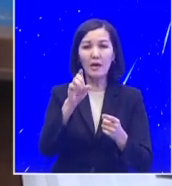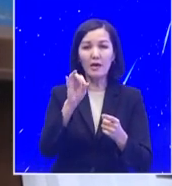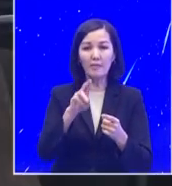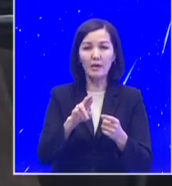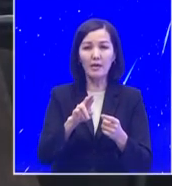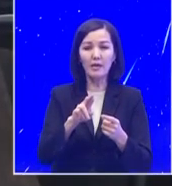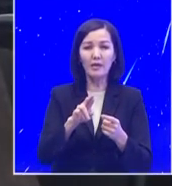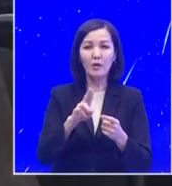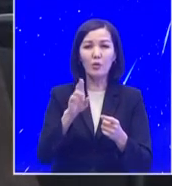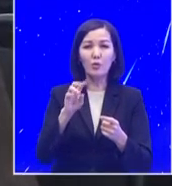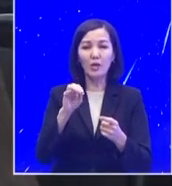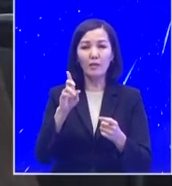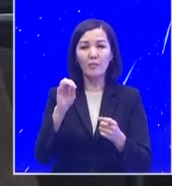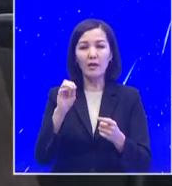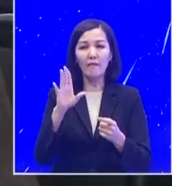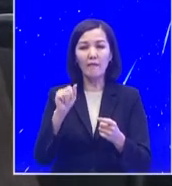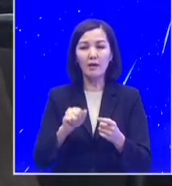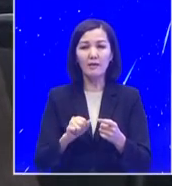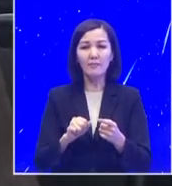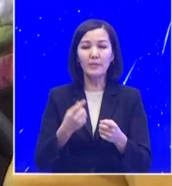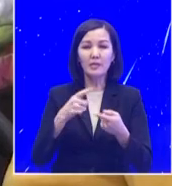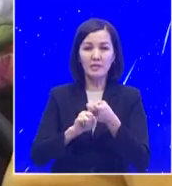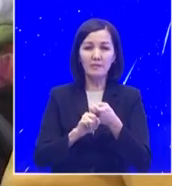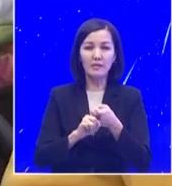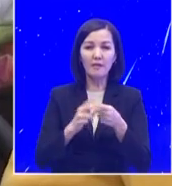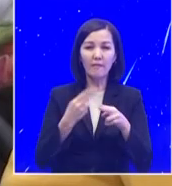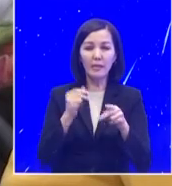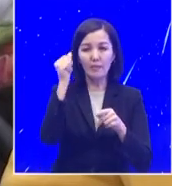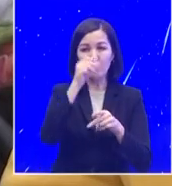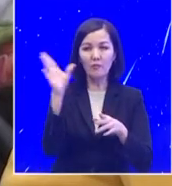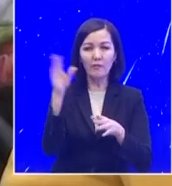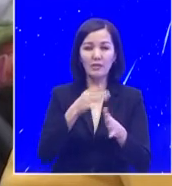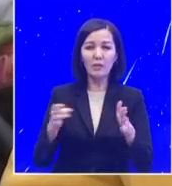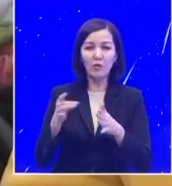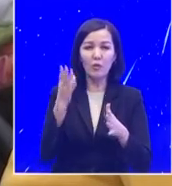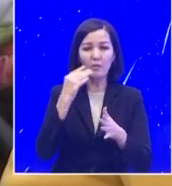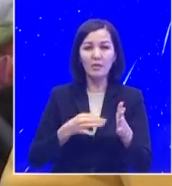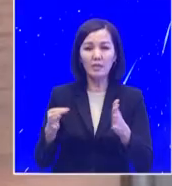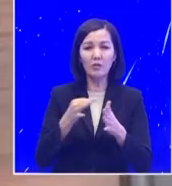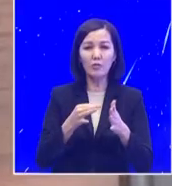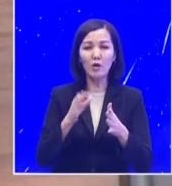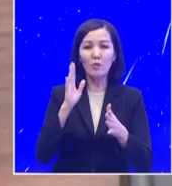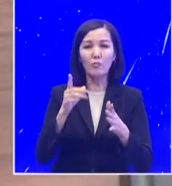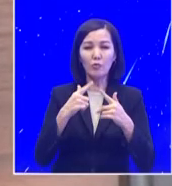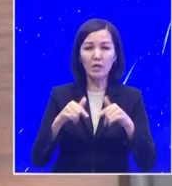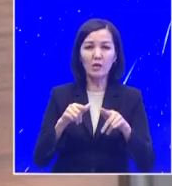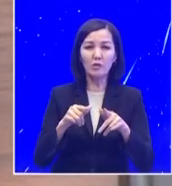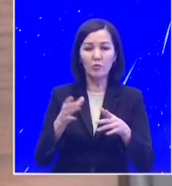первого классика Абая Кунанбаева. В связи с этим в текущем году во всех регионах Алматинской области будут